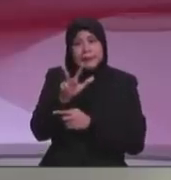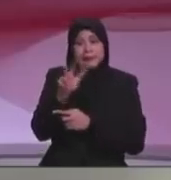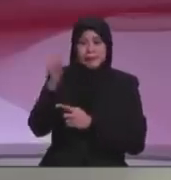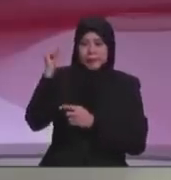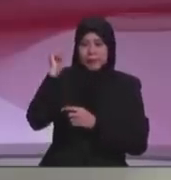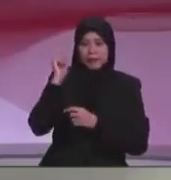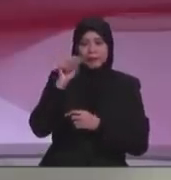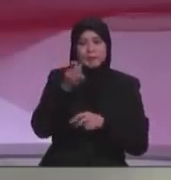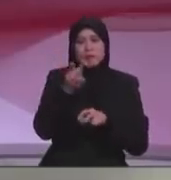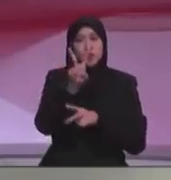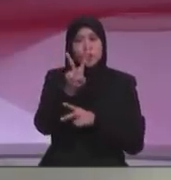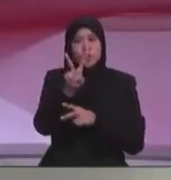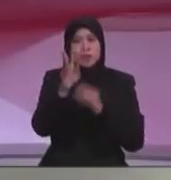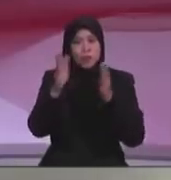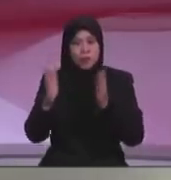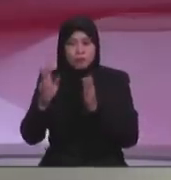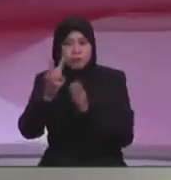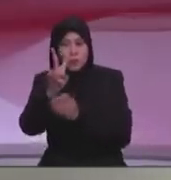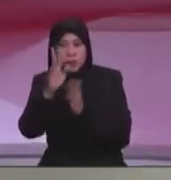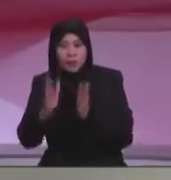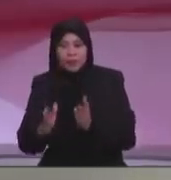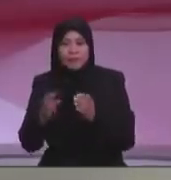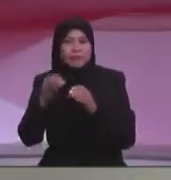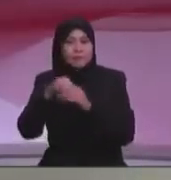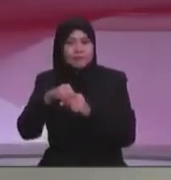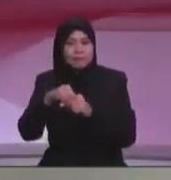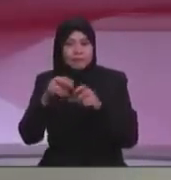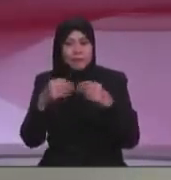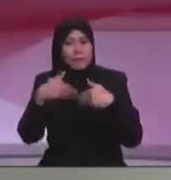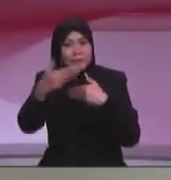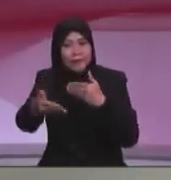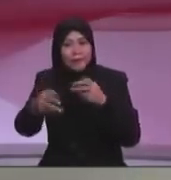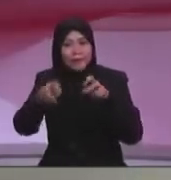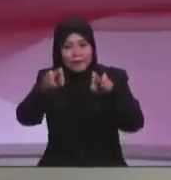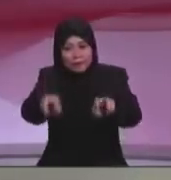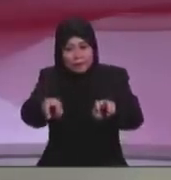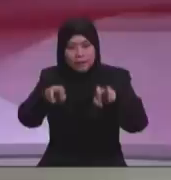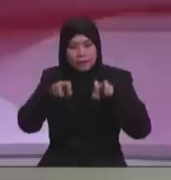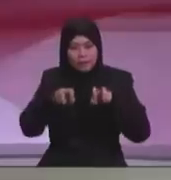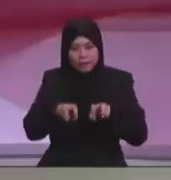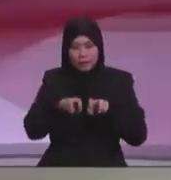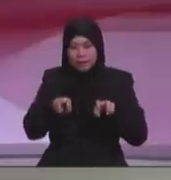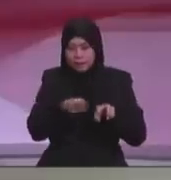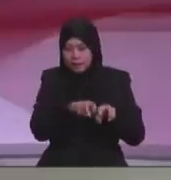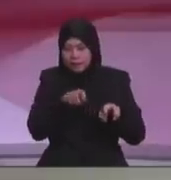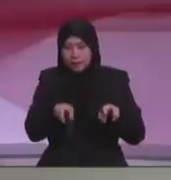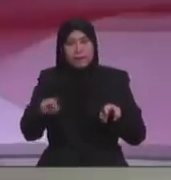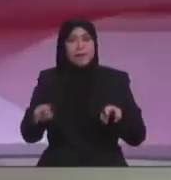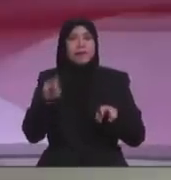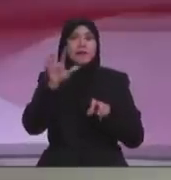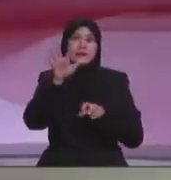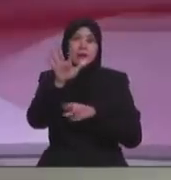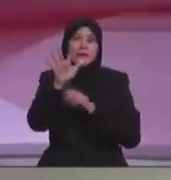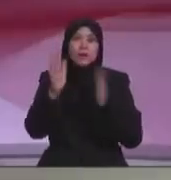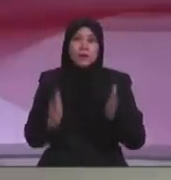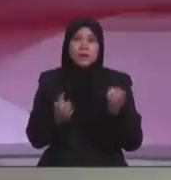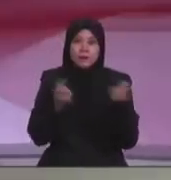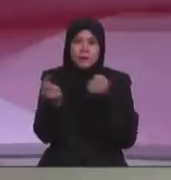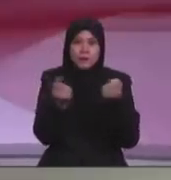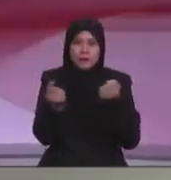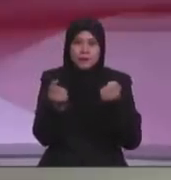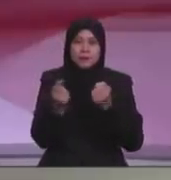maka 5 lah tempat duduknya. Jadi, dan ianya tertakluk jugalah kepada undang-undang jalan raya lah.